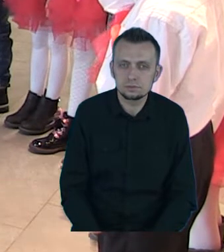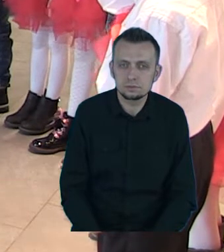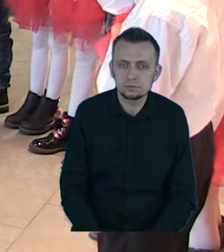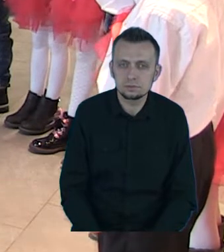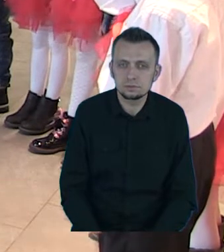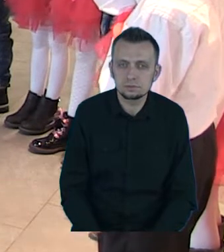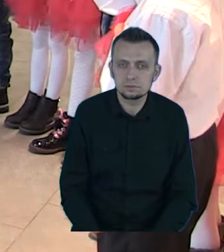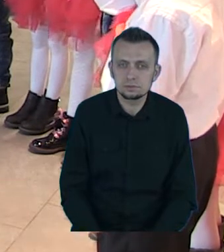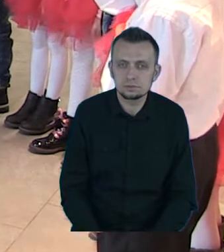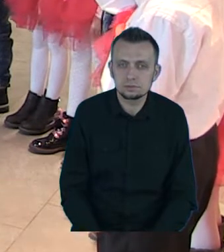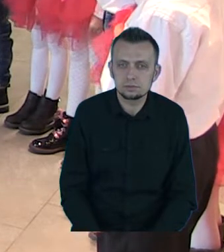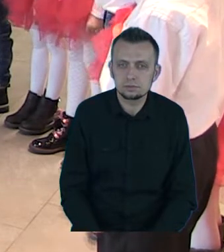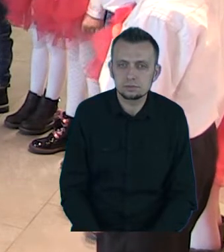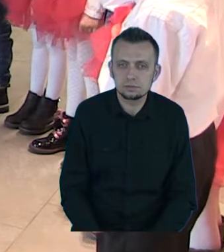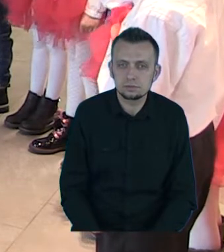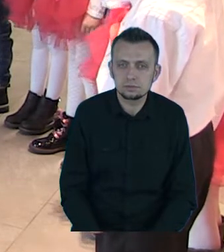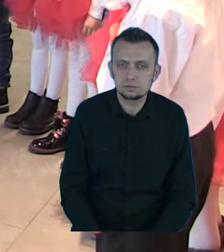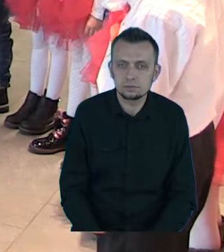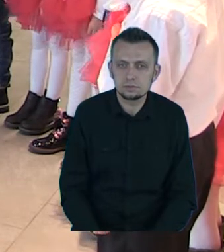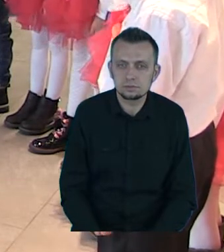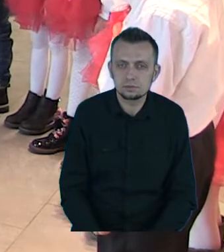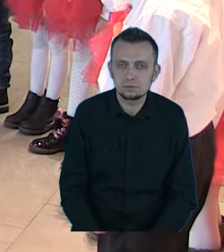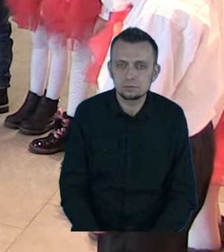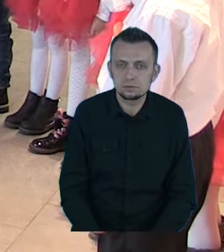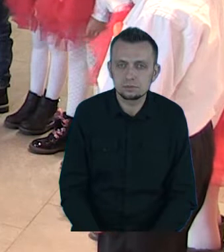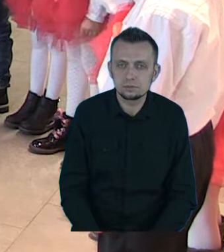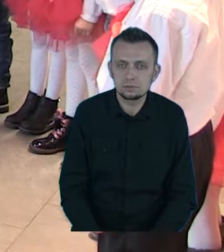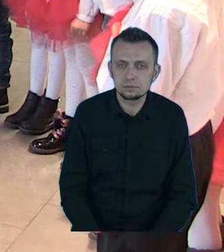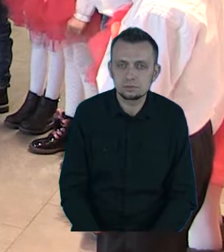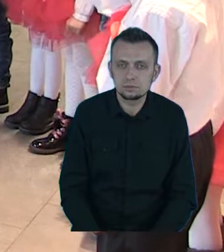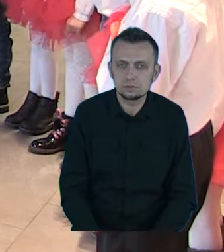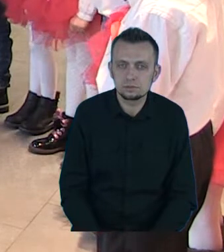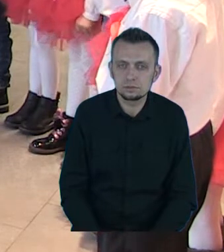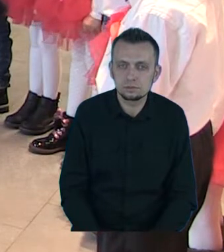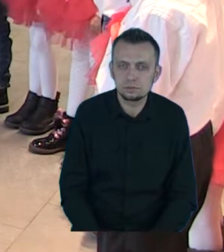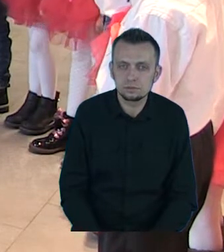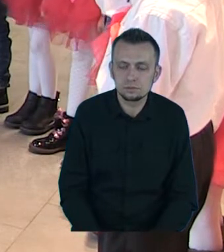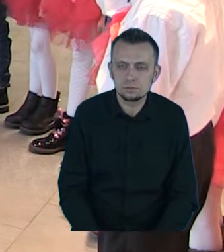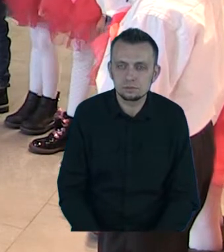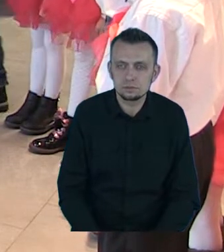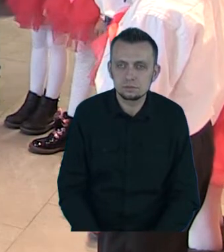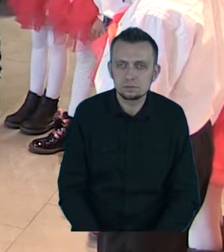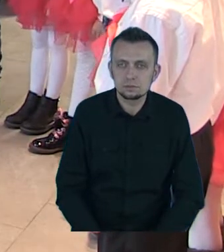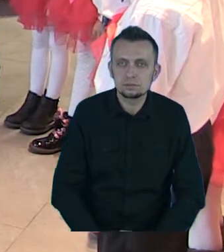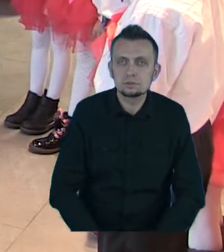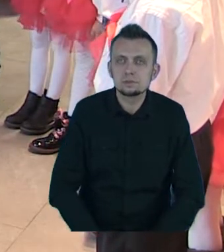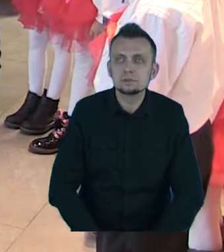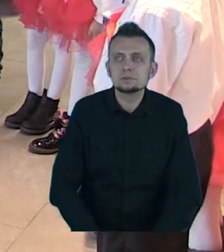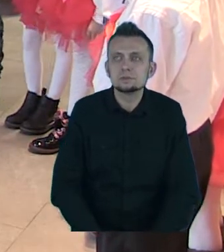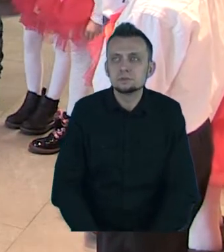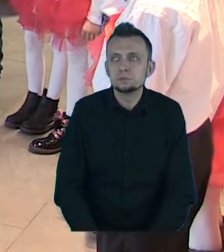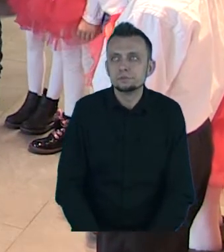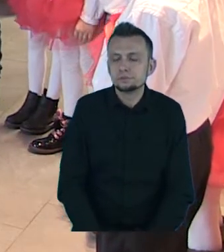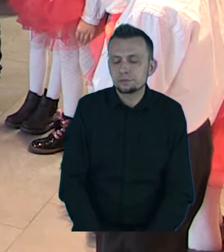niewolę. Uroczyście biją dzwony, w mieście flagi rozwinięto i me serce się